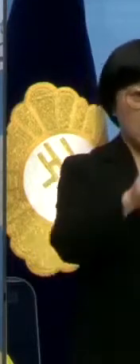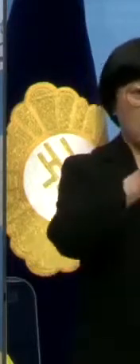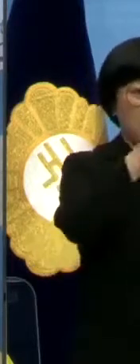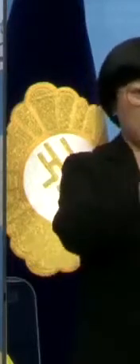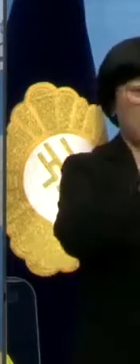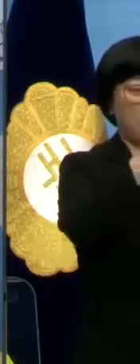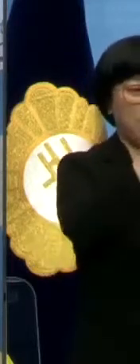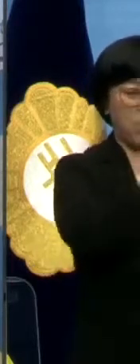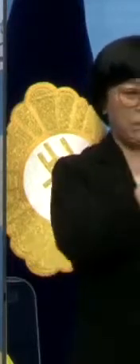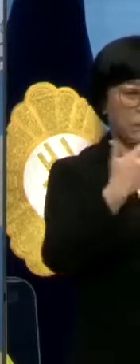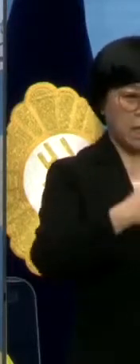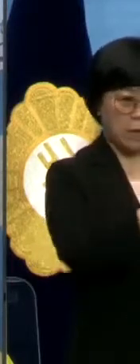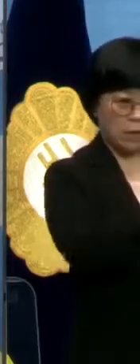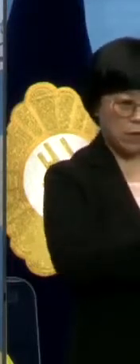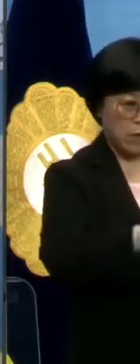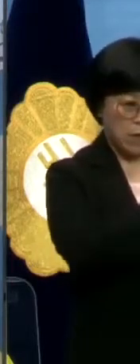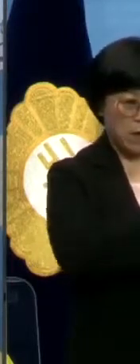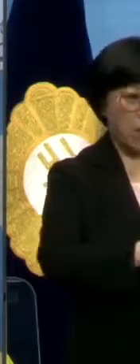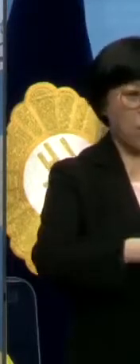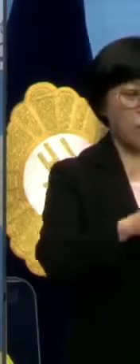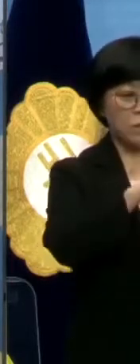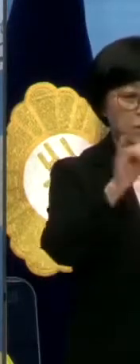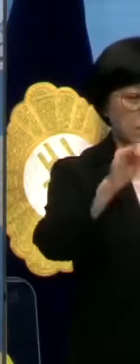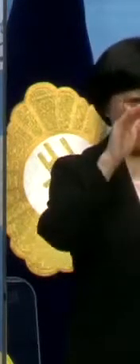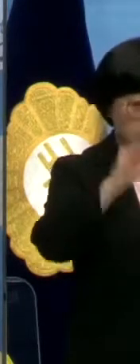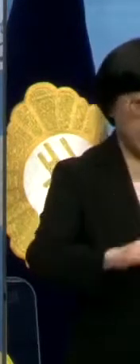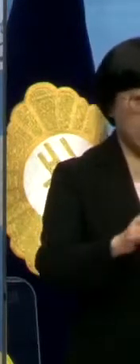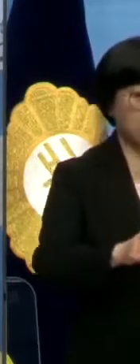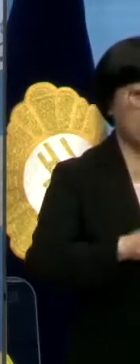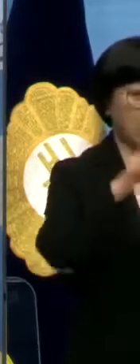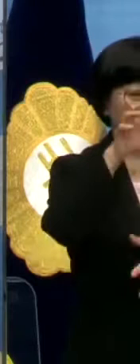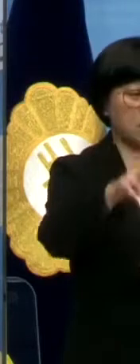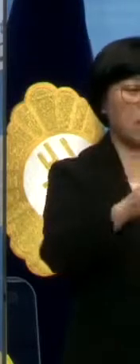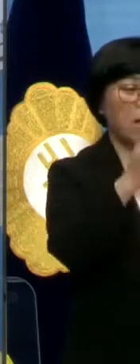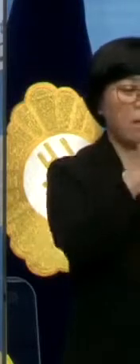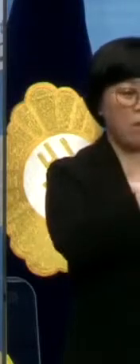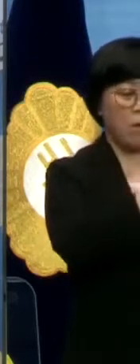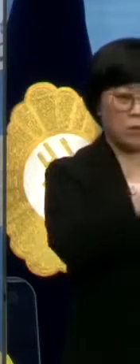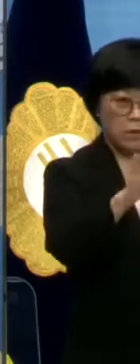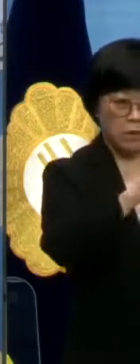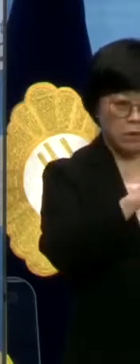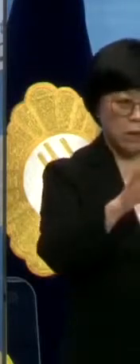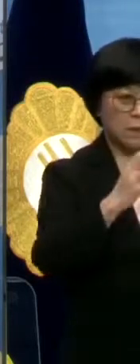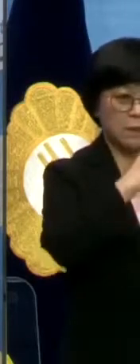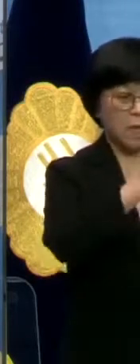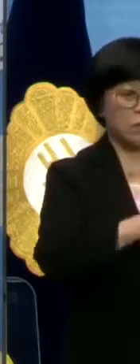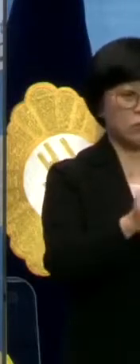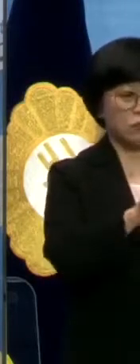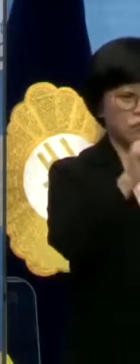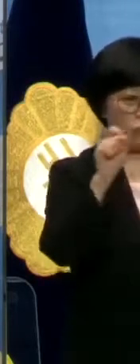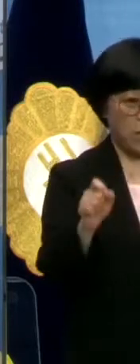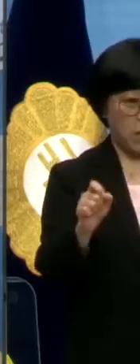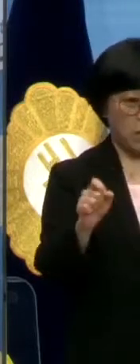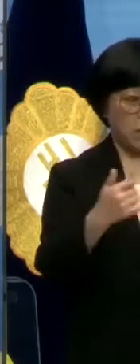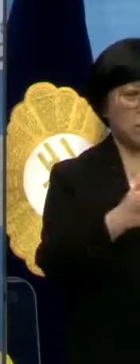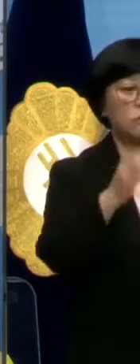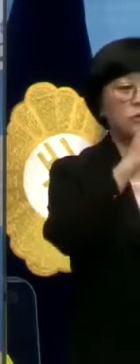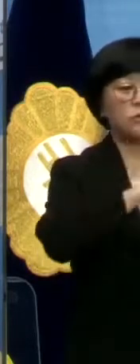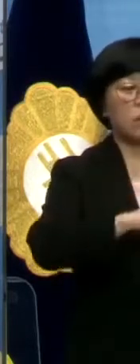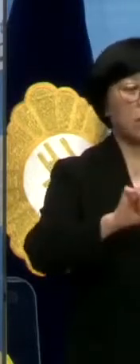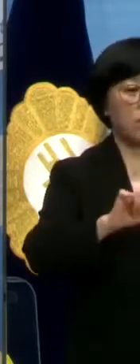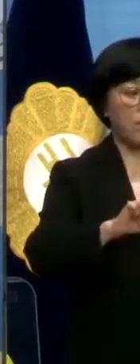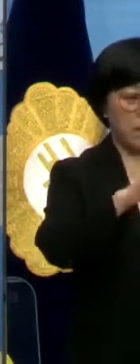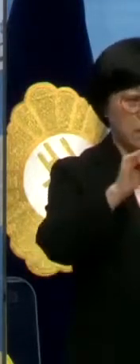정부는 법사위 소위에 50인 미만 사업장의 법 적용 4년 유예 적용을 더해 추가로 100인